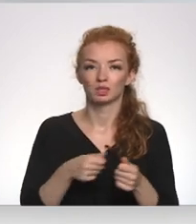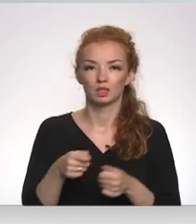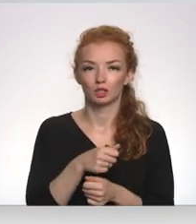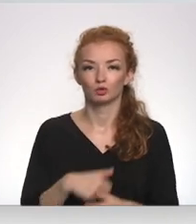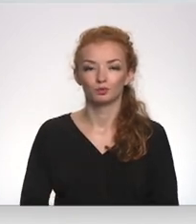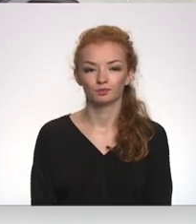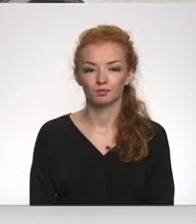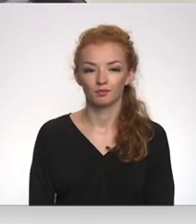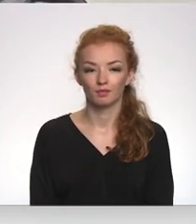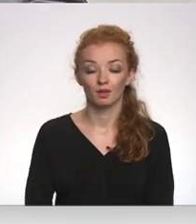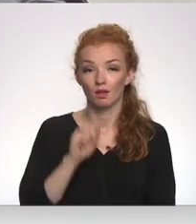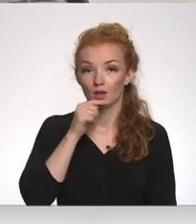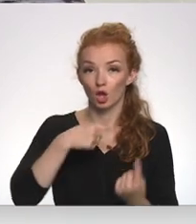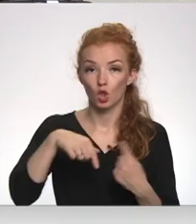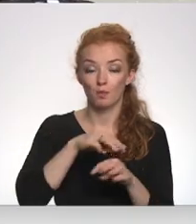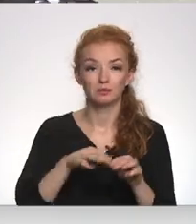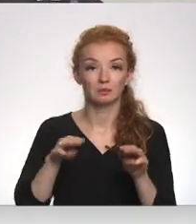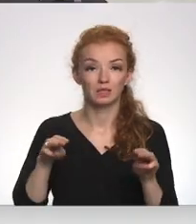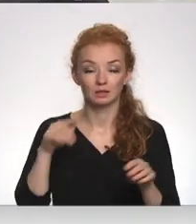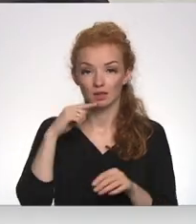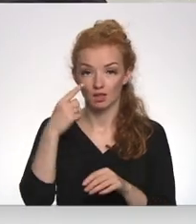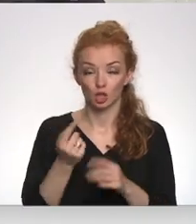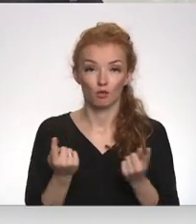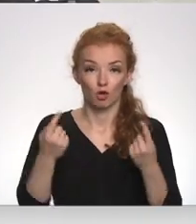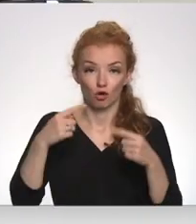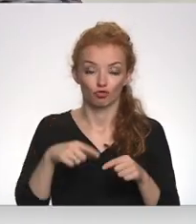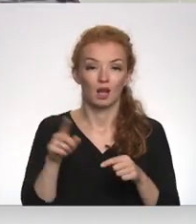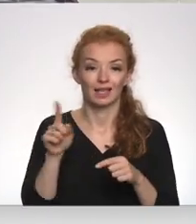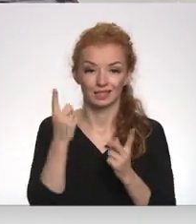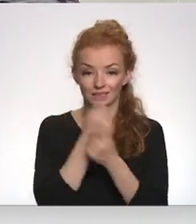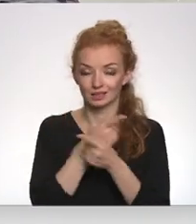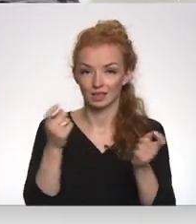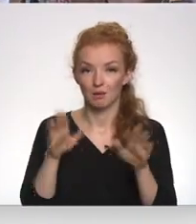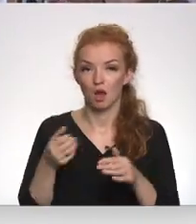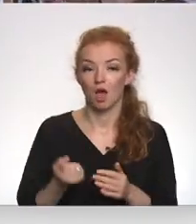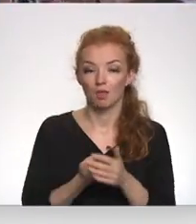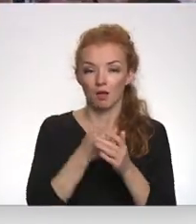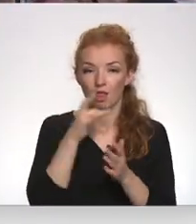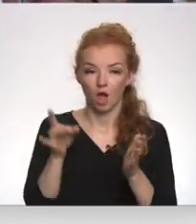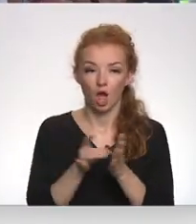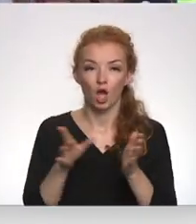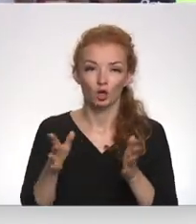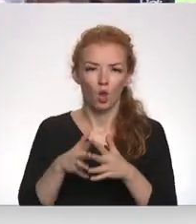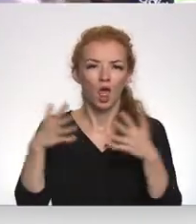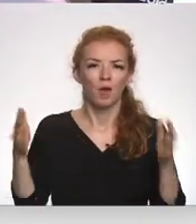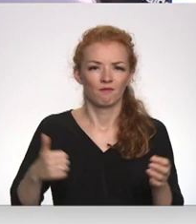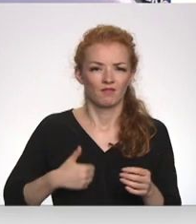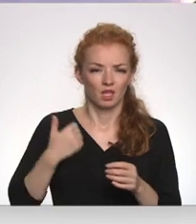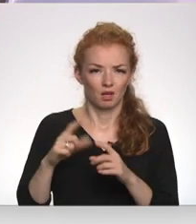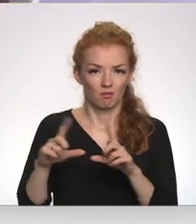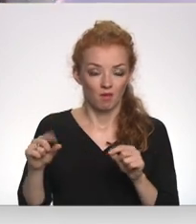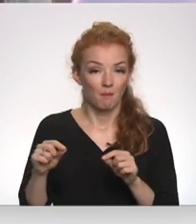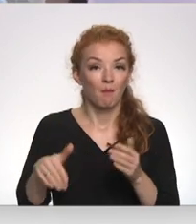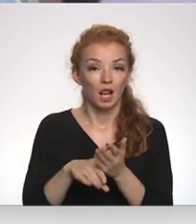strādāt. Ekonomikas ministrijā gan teica, ka lai arī šobrīd izskanējušas ziņas par atbalstu energo ietilpīgajiem uzņēmumiem,